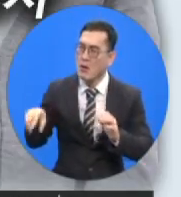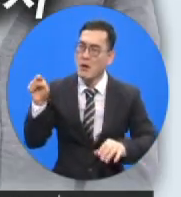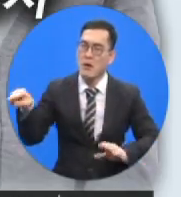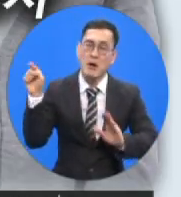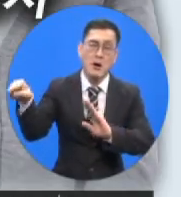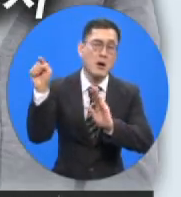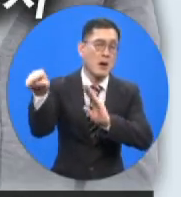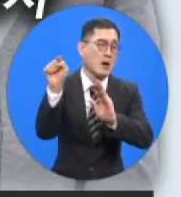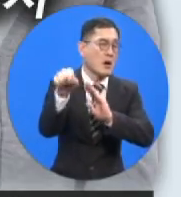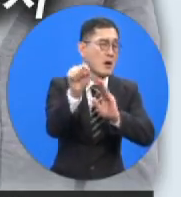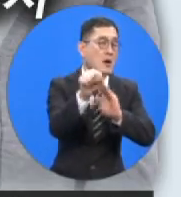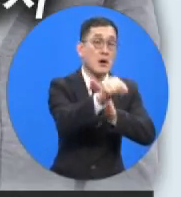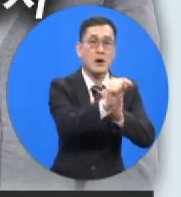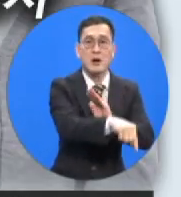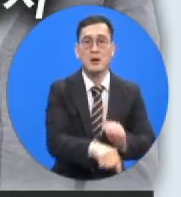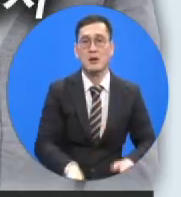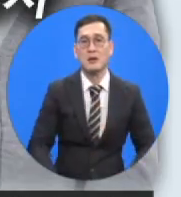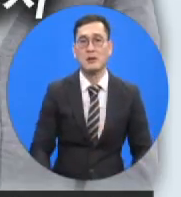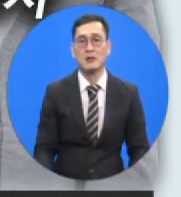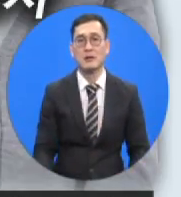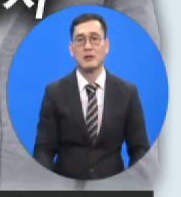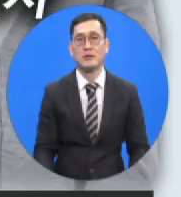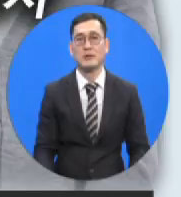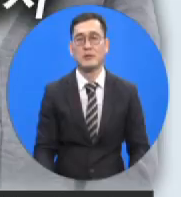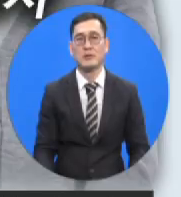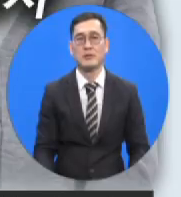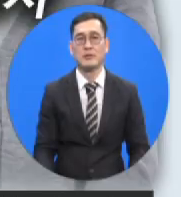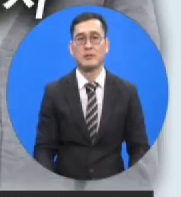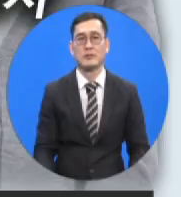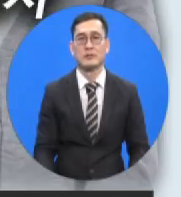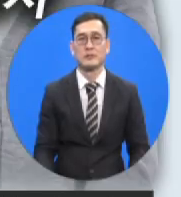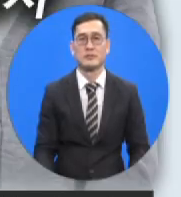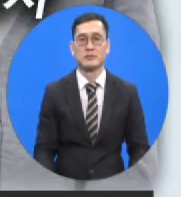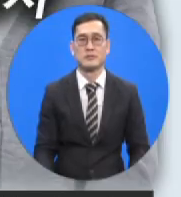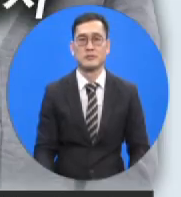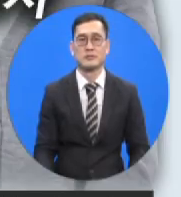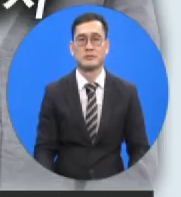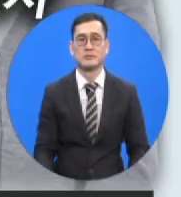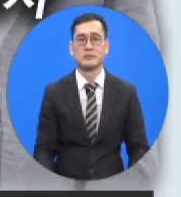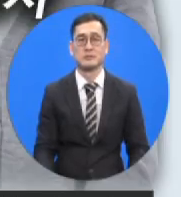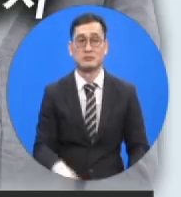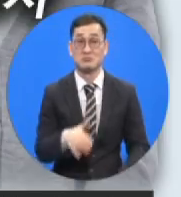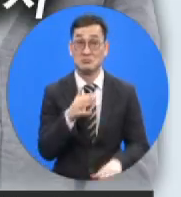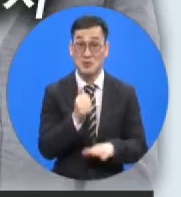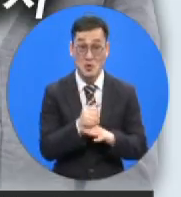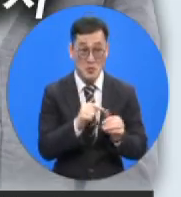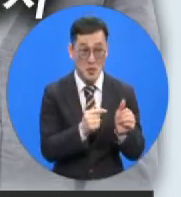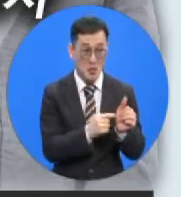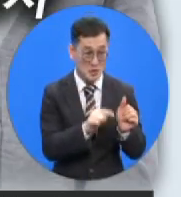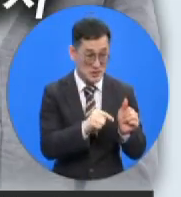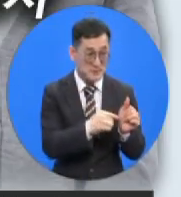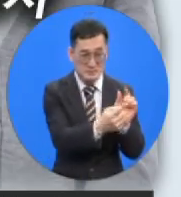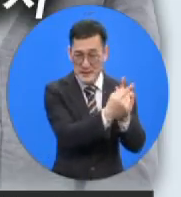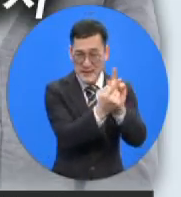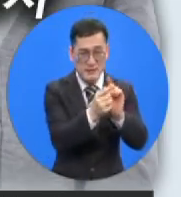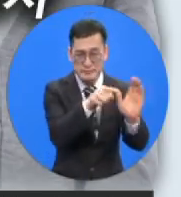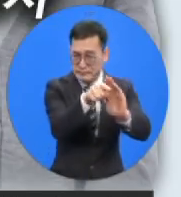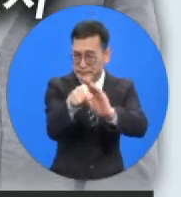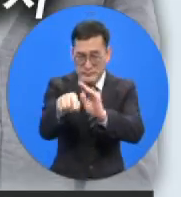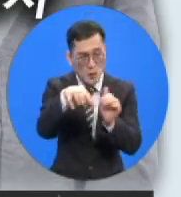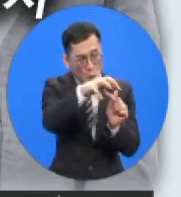정말로 광범위한 동선을 보였던 12번 확진자 결국 보건당국이 지금 역학조사하고 있고 추적하고